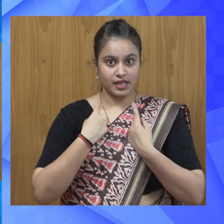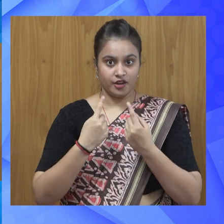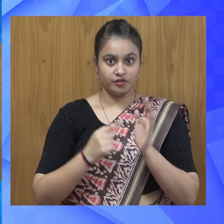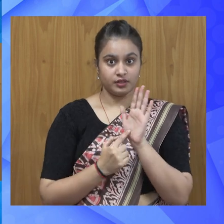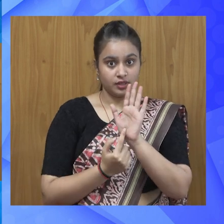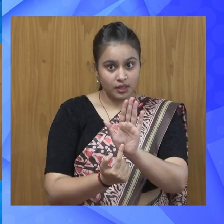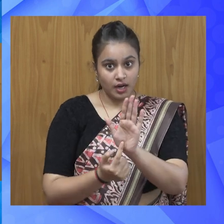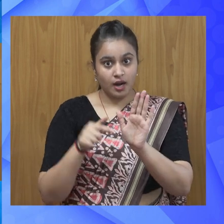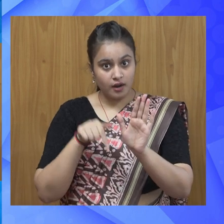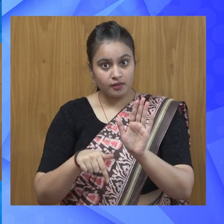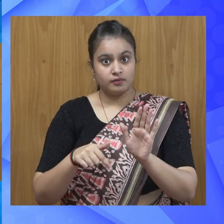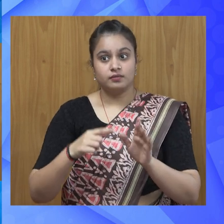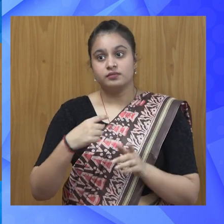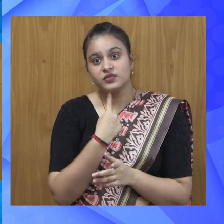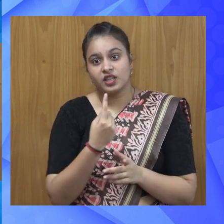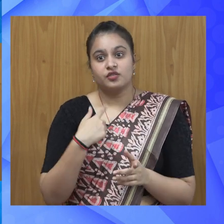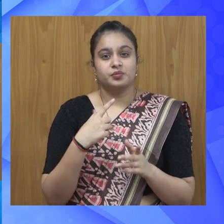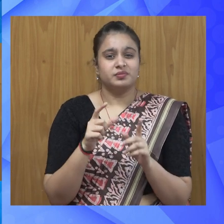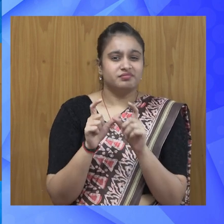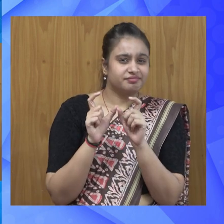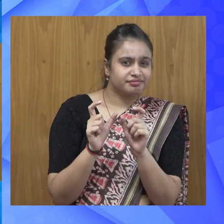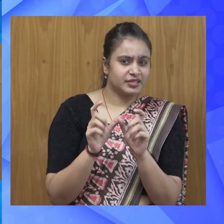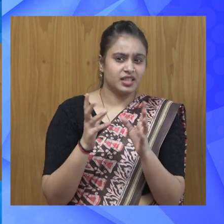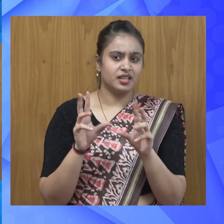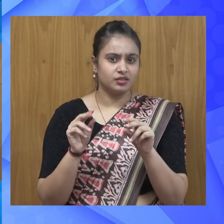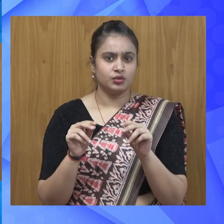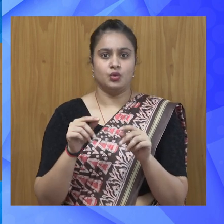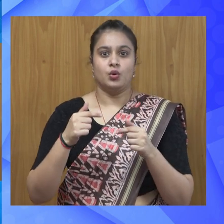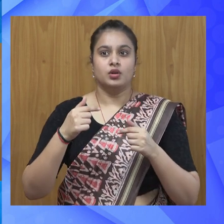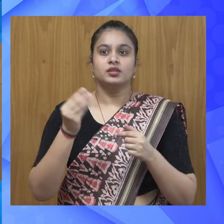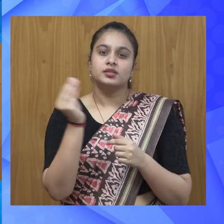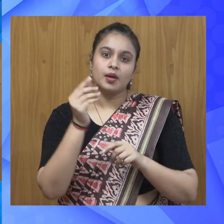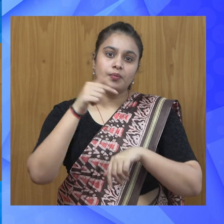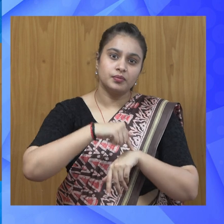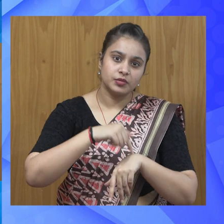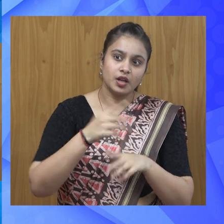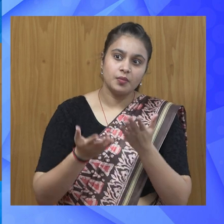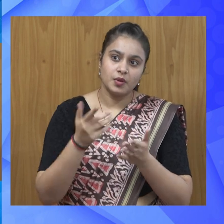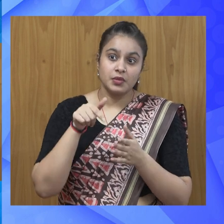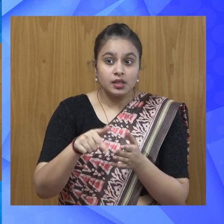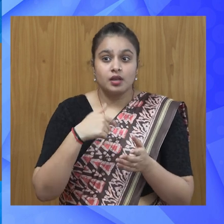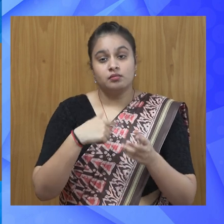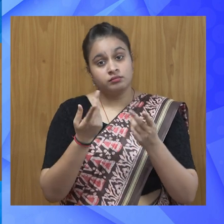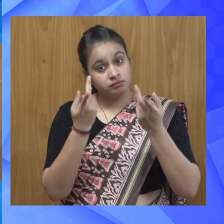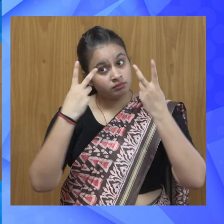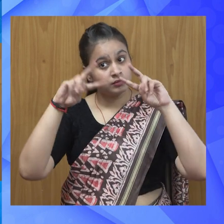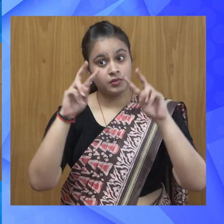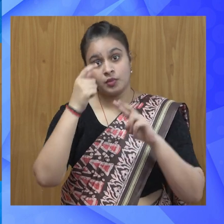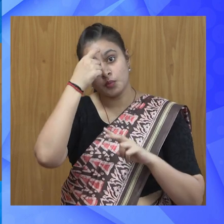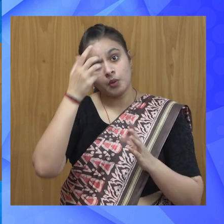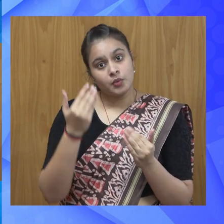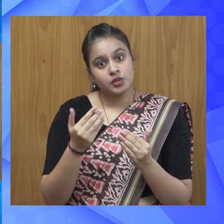है उसको लेकर हम बहुत कंसर्न होते हैं, और ये कभी कभी इसका इतना ज्यादा सीवियर हो जाती है जो